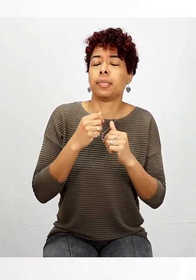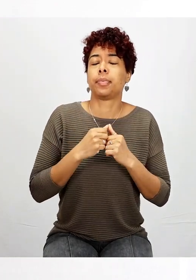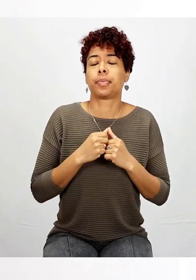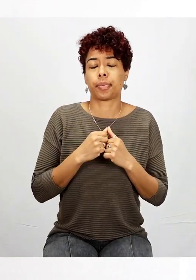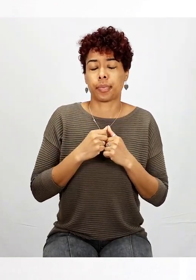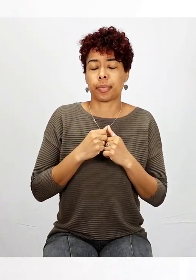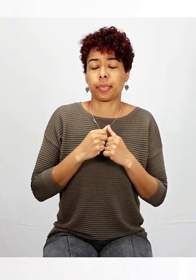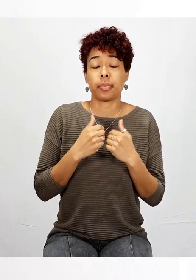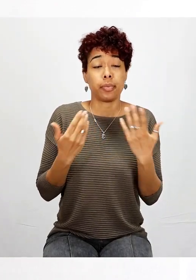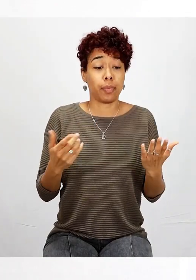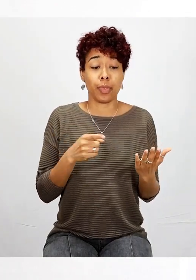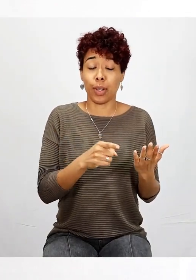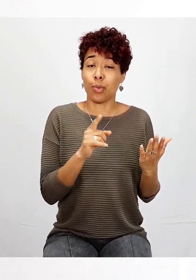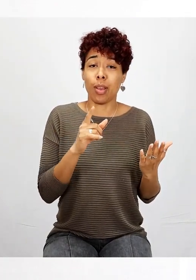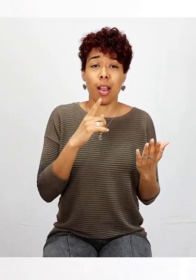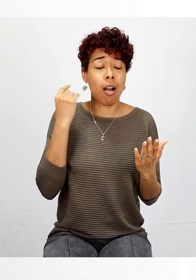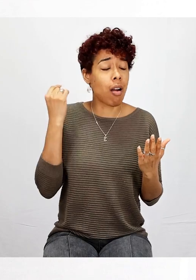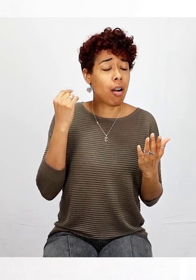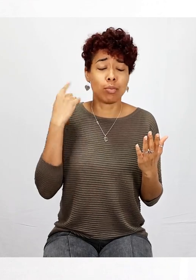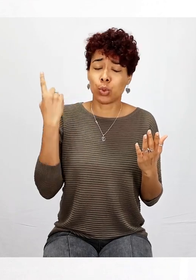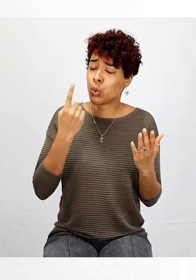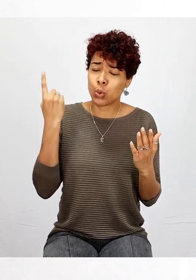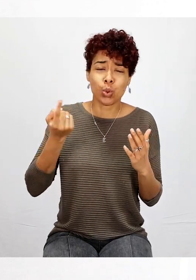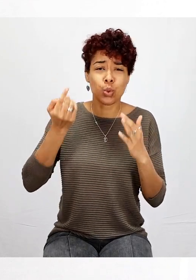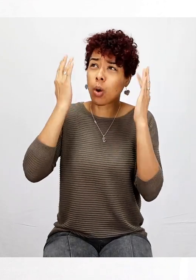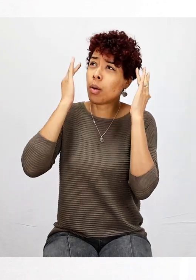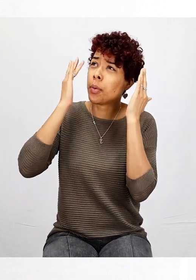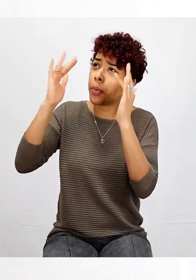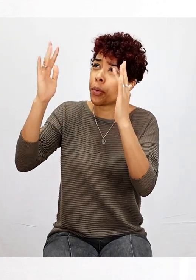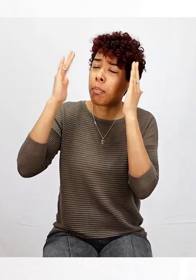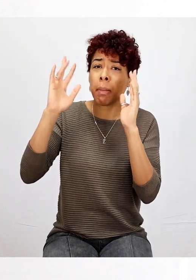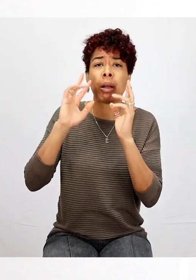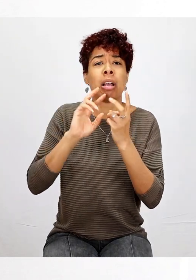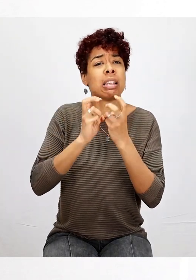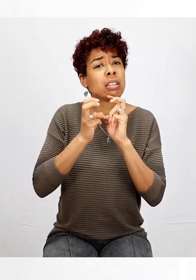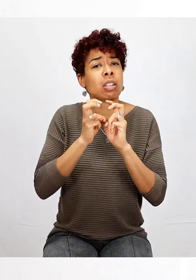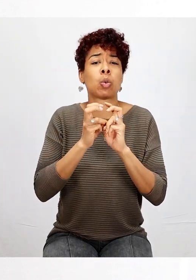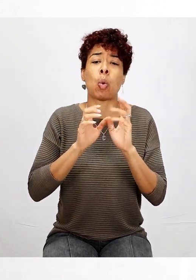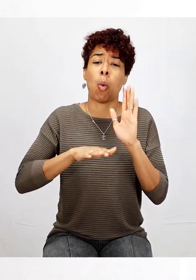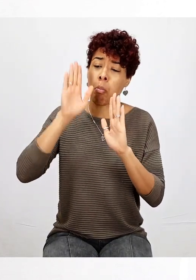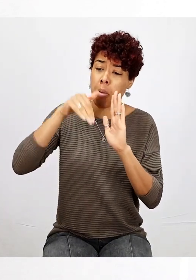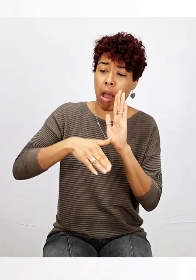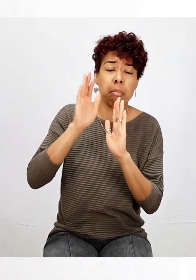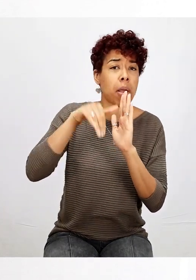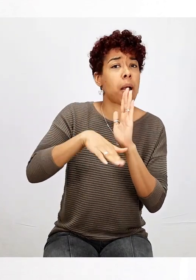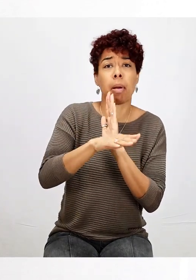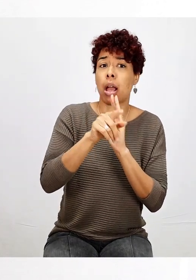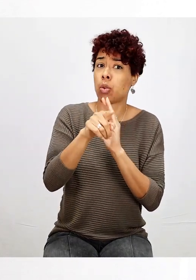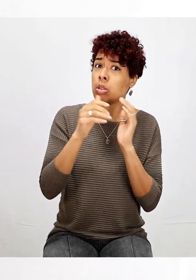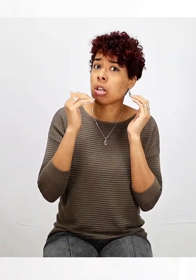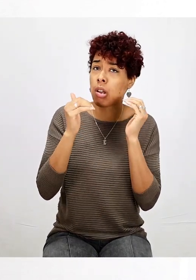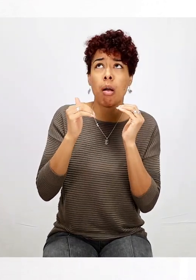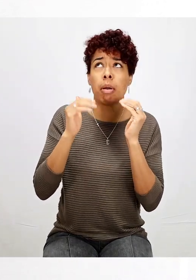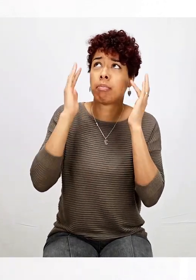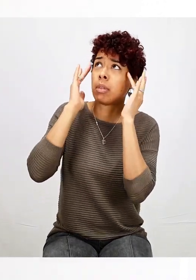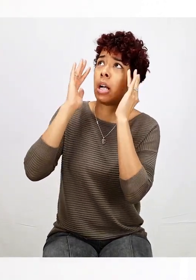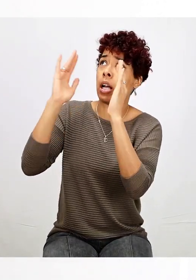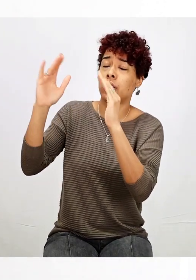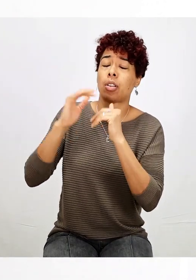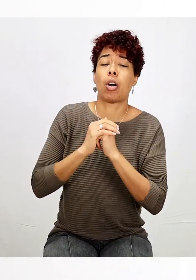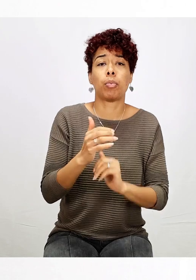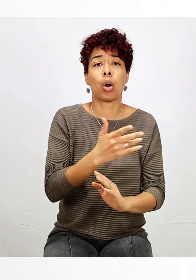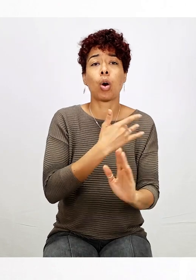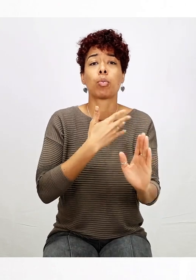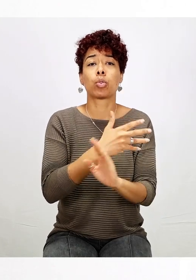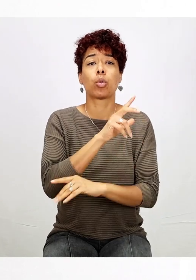que c'est un homme qui va adorer Dieu quelles que soient les saisons de sa vie. Et j'aimerais prendre ce texte-là, Psaume 34, verset 2, « Je